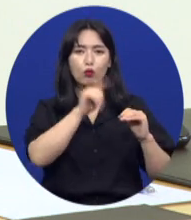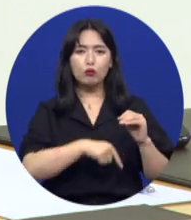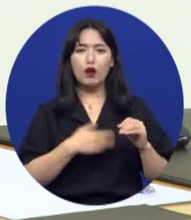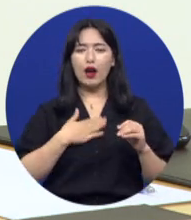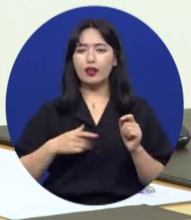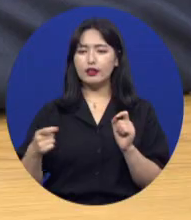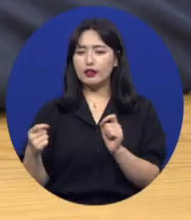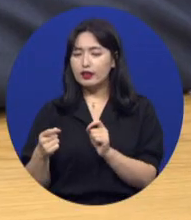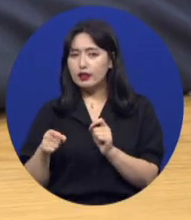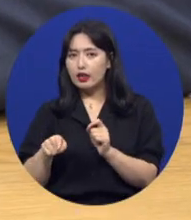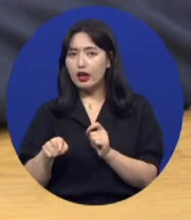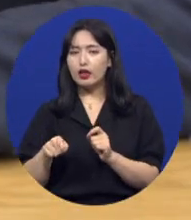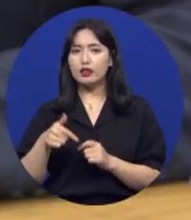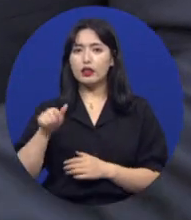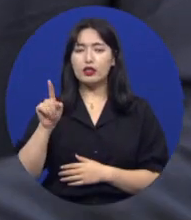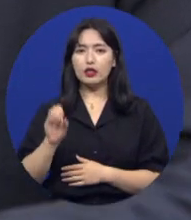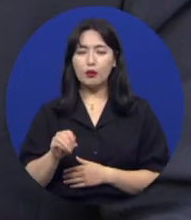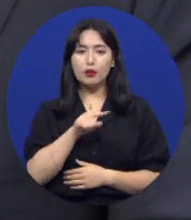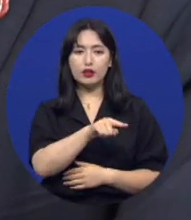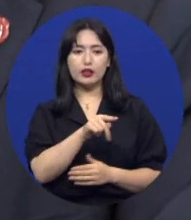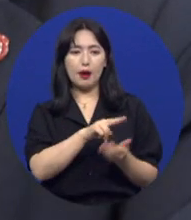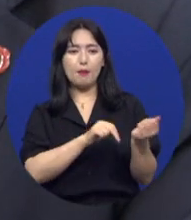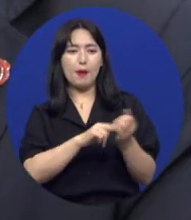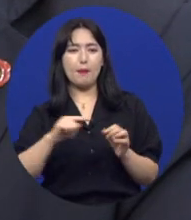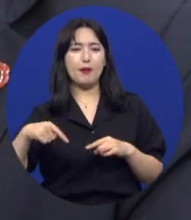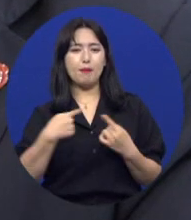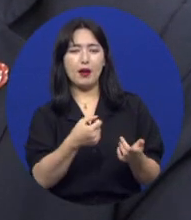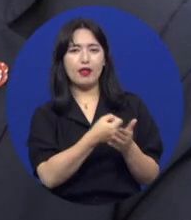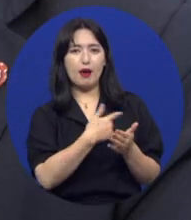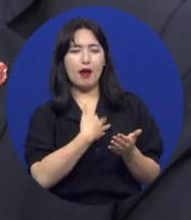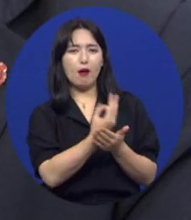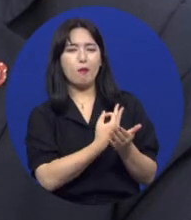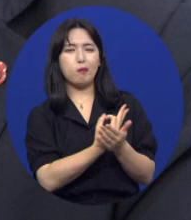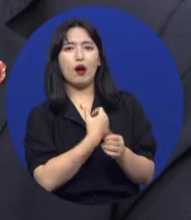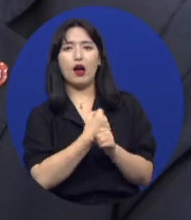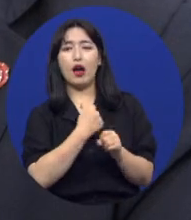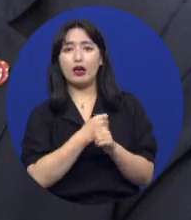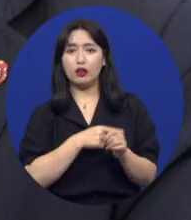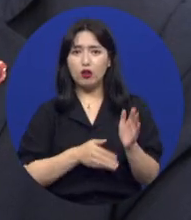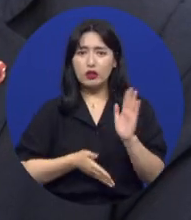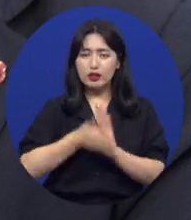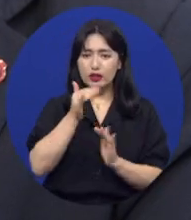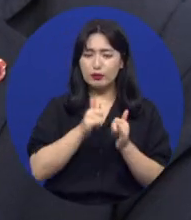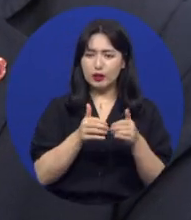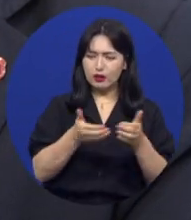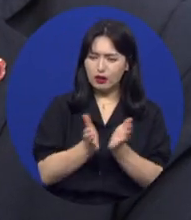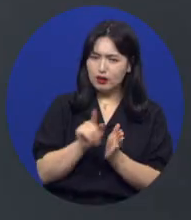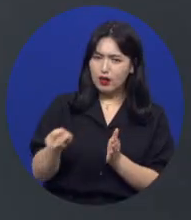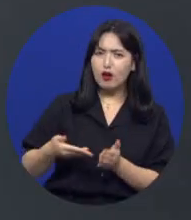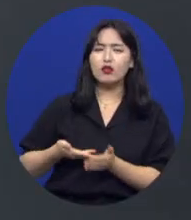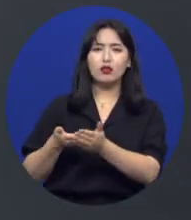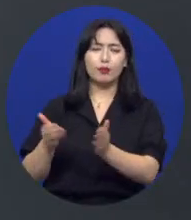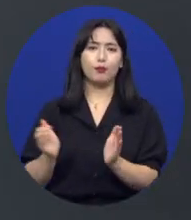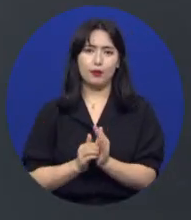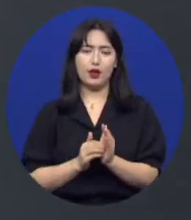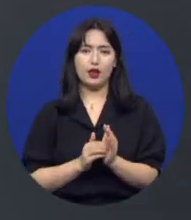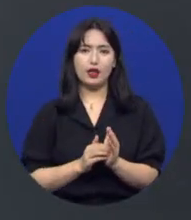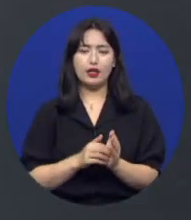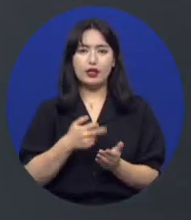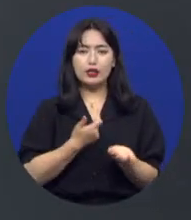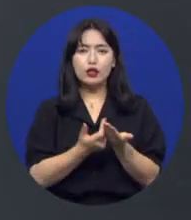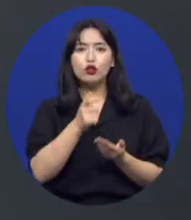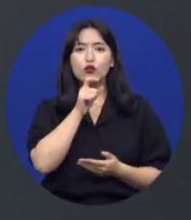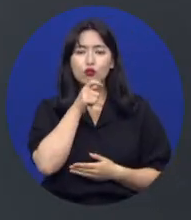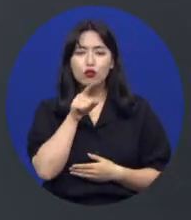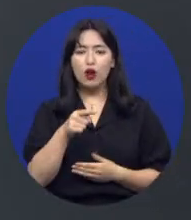삼다수 온라인 판매 화 녀의 이득을 챙겼다는 의혹을 할 시민단체가 제기했습니다 3 다 수도회